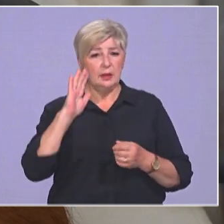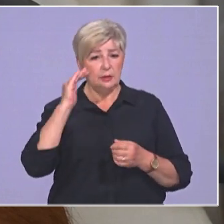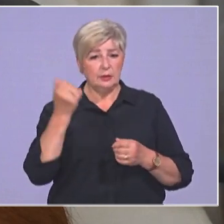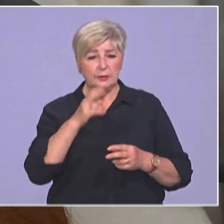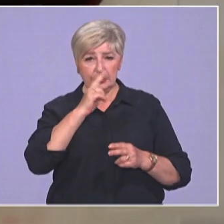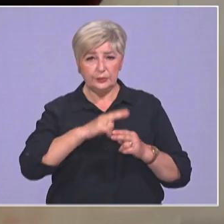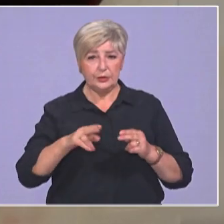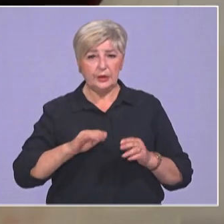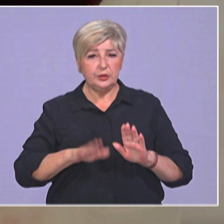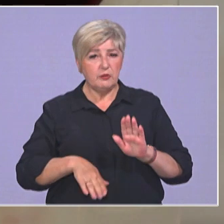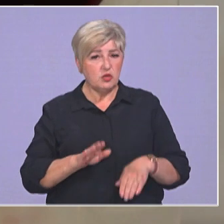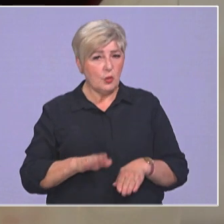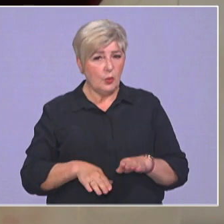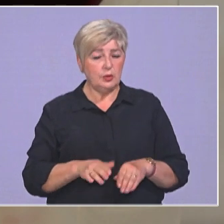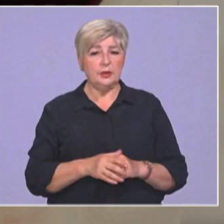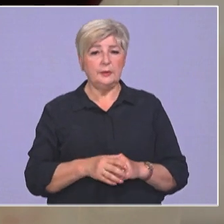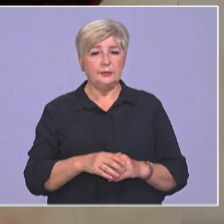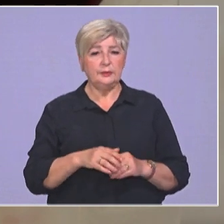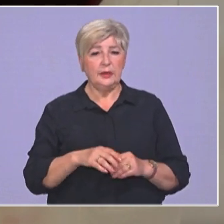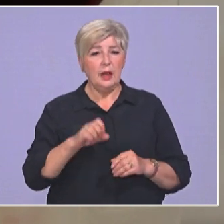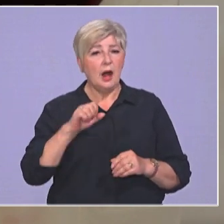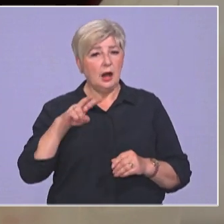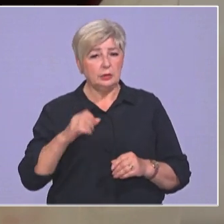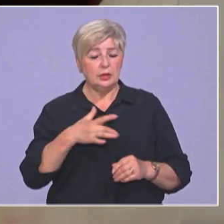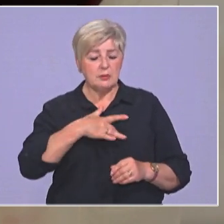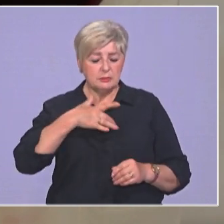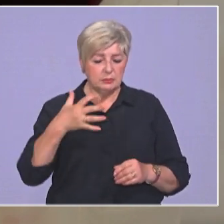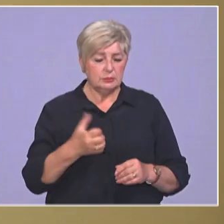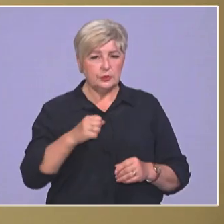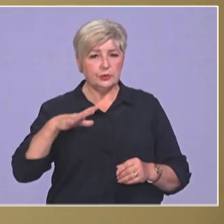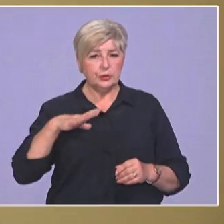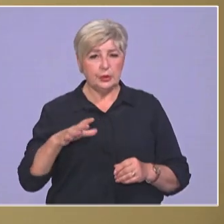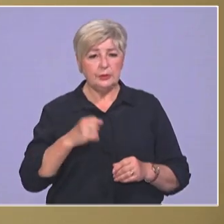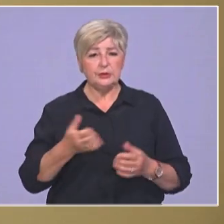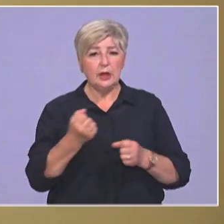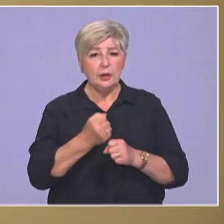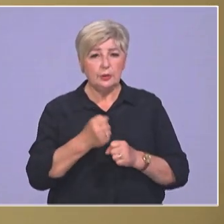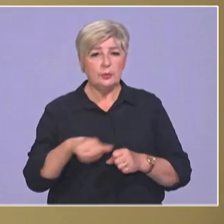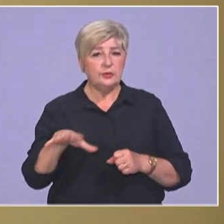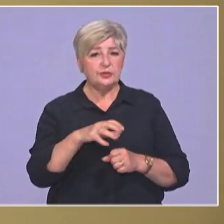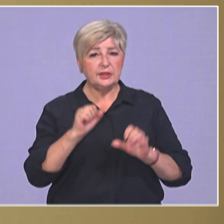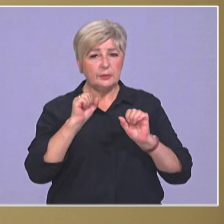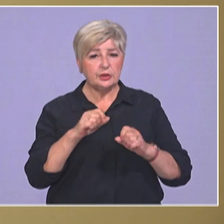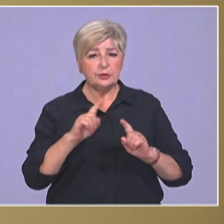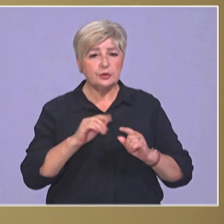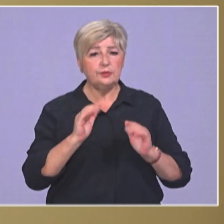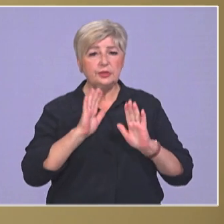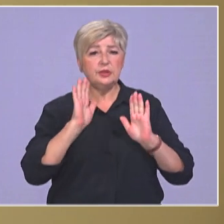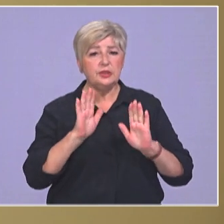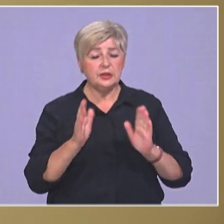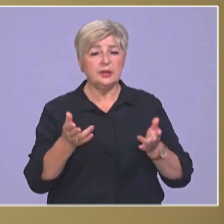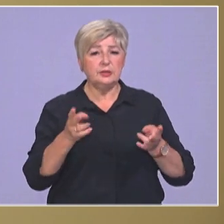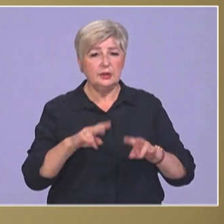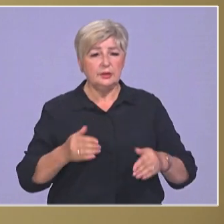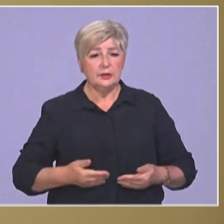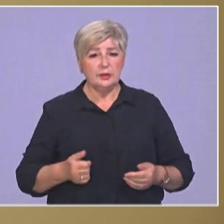нижні кінцівки, але мужньо тримається. Ми робимо все можливе, щоб він не тільки вижив, а щоб